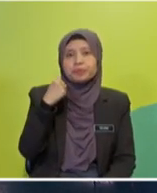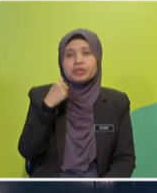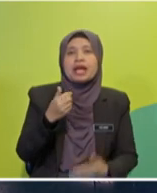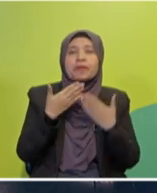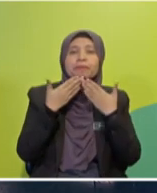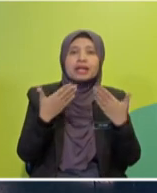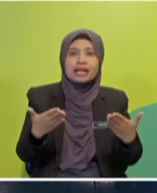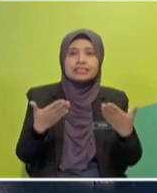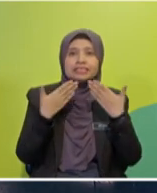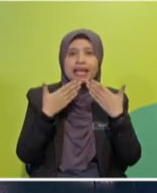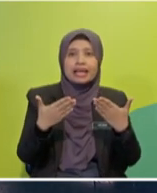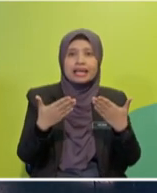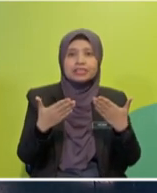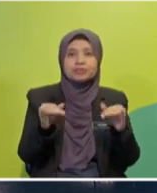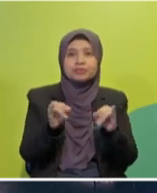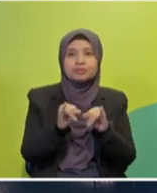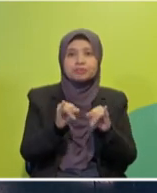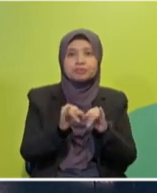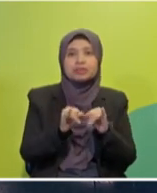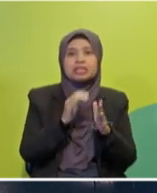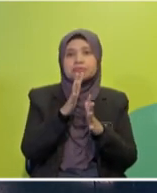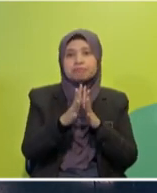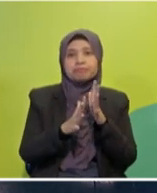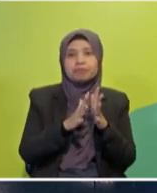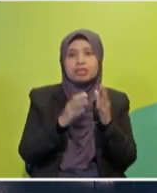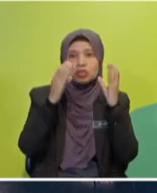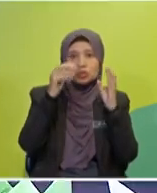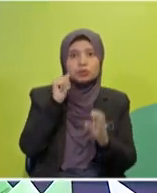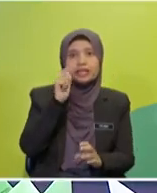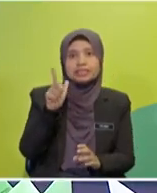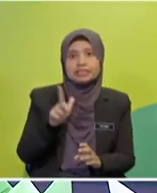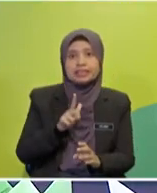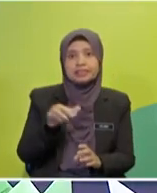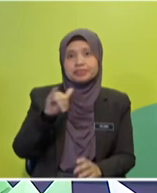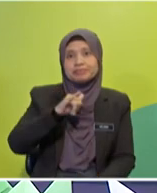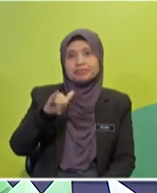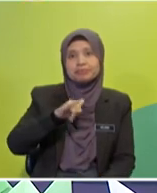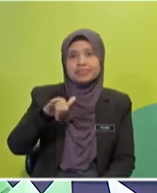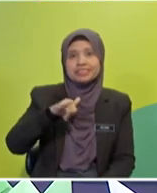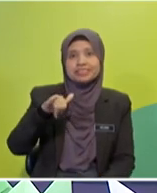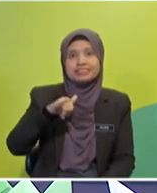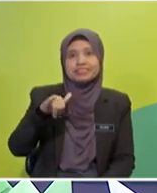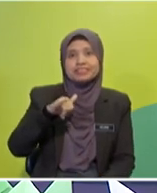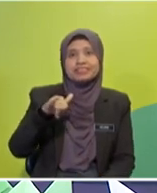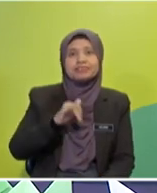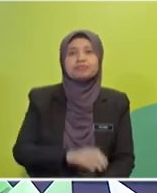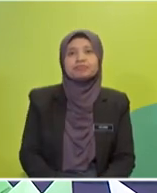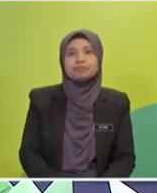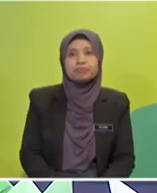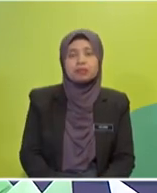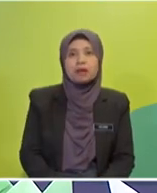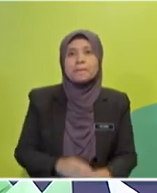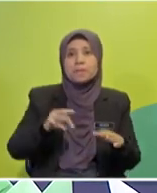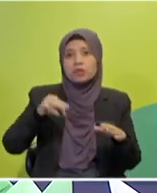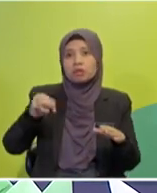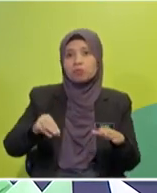kasih banyak-banyak cikgu ya. Juga kepada juru bahasa kita iaitu Cikgu Azliana. Terima kasih juga Cikgu Azliana. Ya, kepada